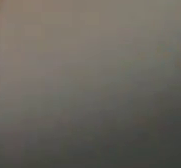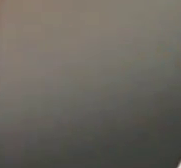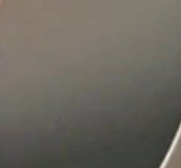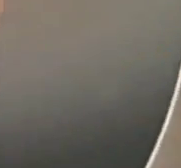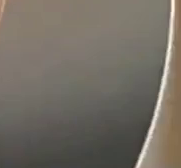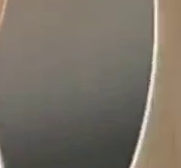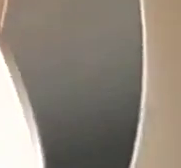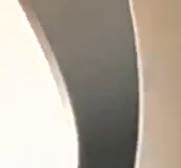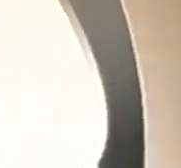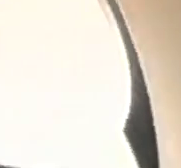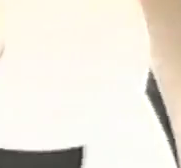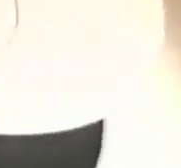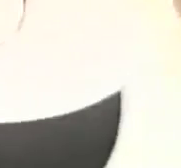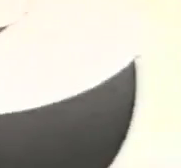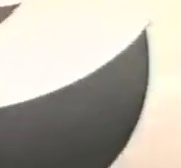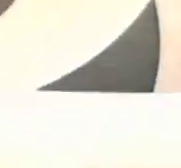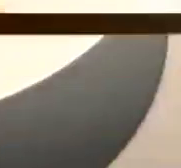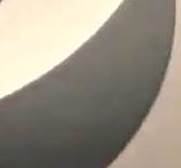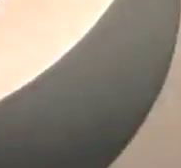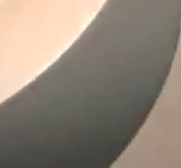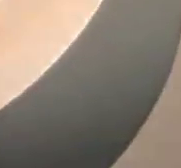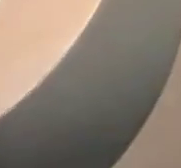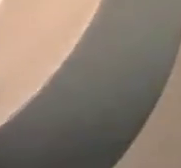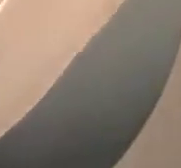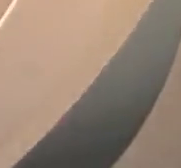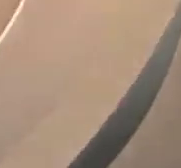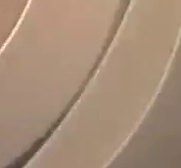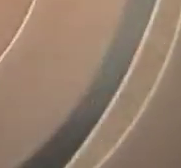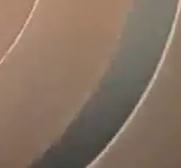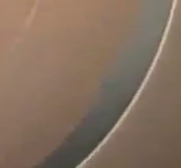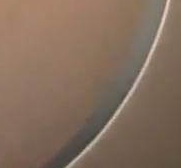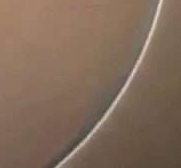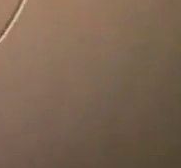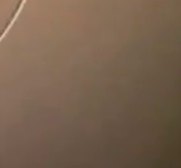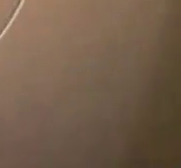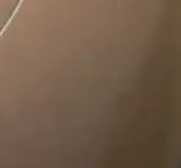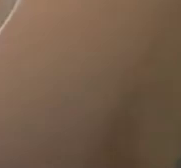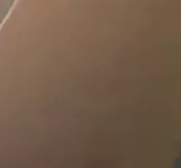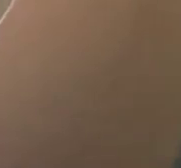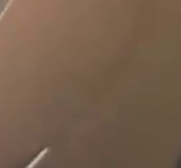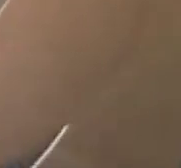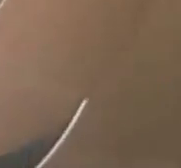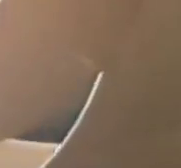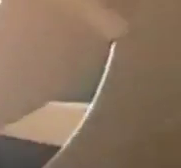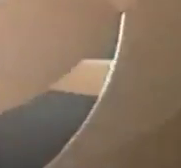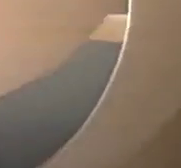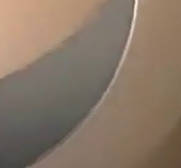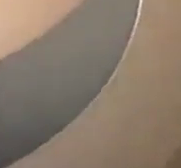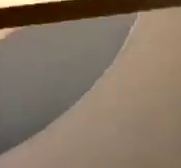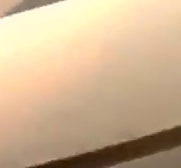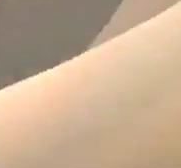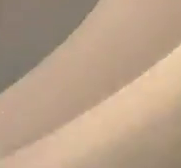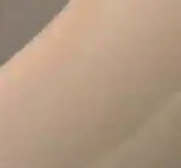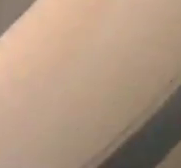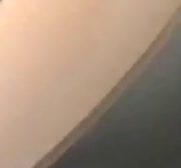Fisem l-autoritata x-xandir ni prezenta u intervisti ma Dr. Għon Zamit għall-Lajjanza Liberali, ma Nazareno Bonnici għal